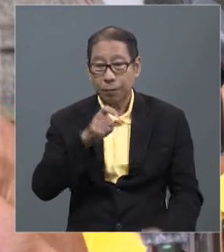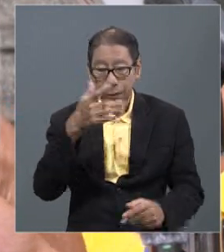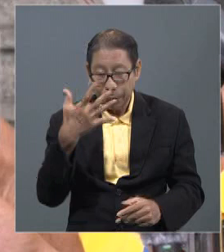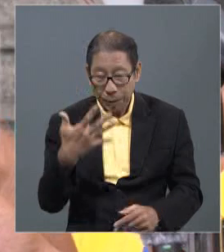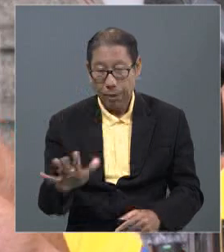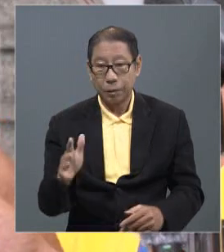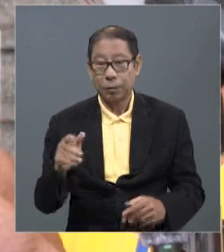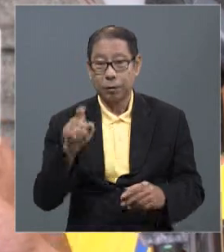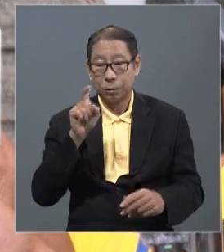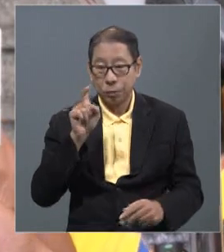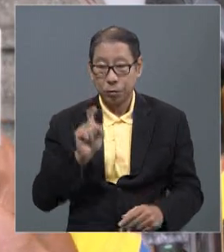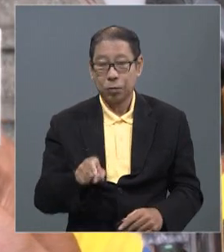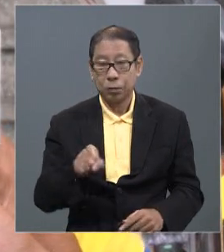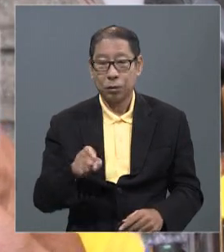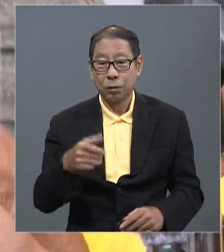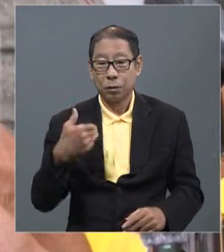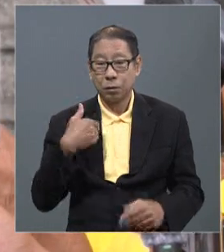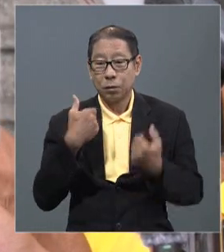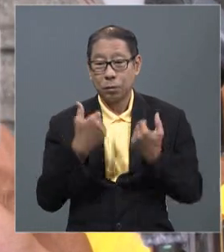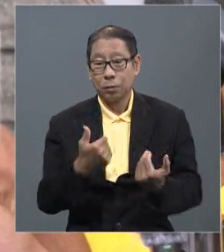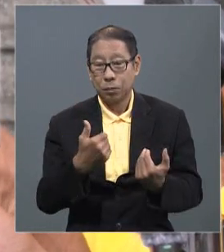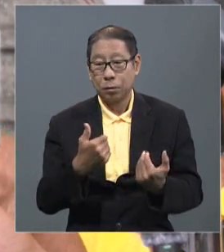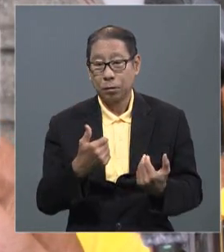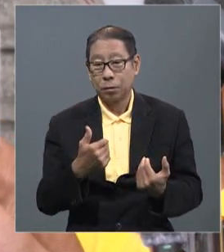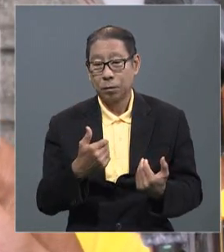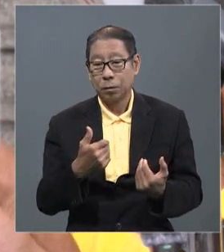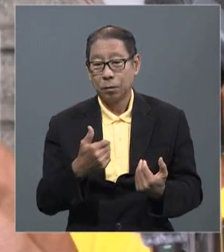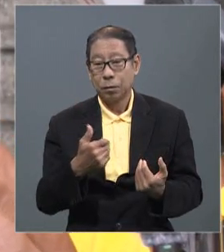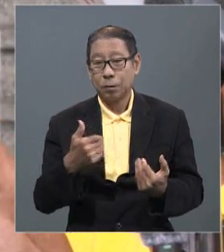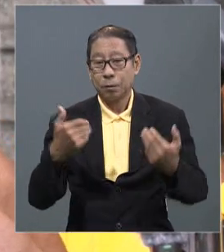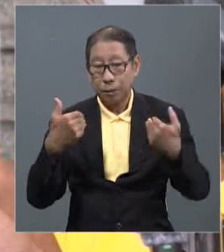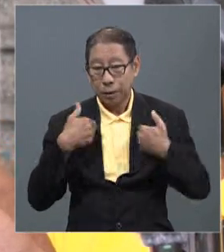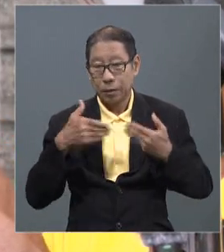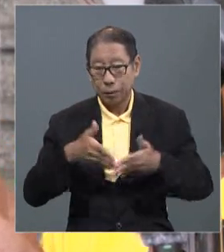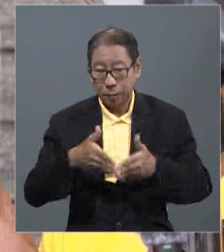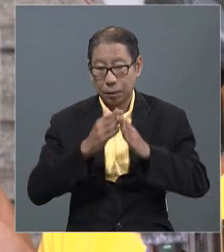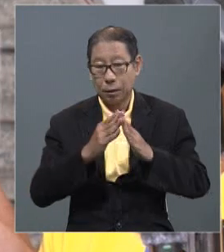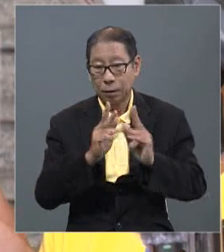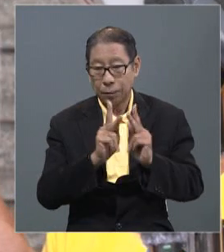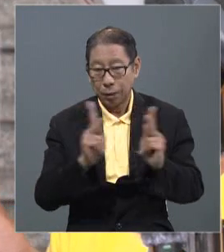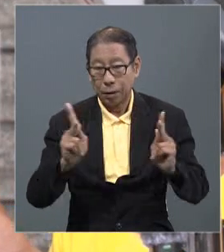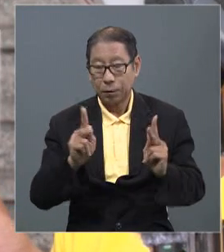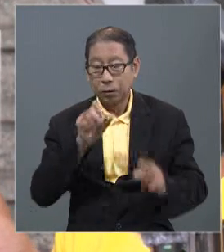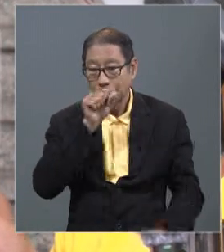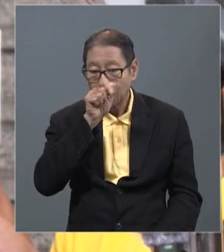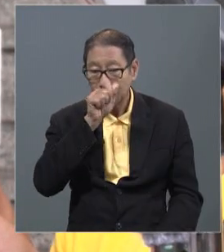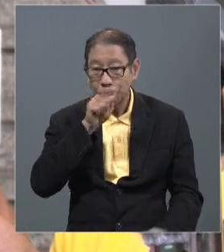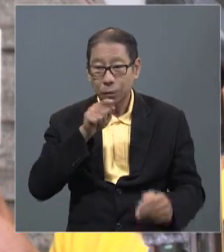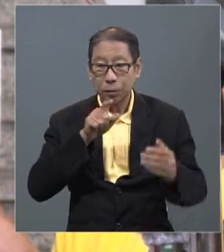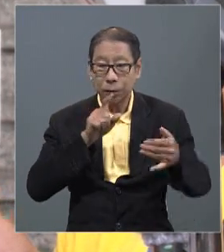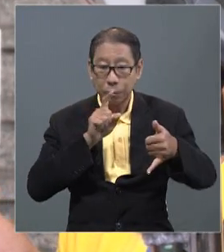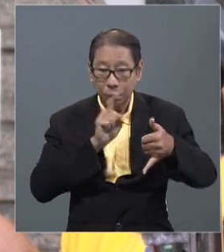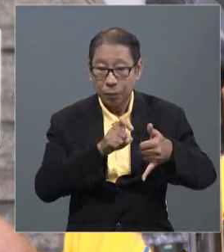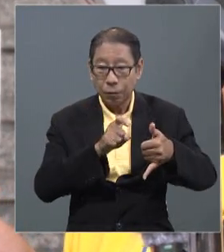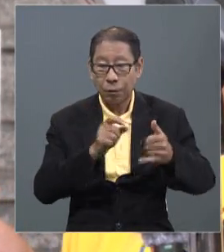ะต้องเขาเรียกว่าในหลักกฎหมายบอกว่าเมื่อมีการตั้งกรรมการสอบสวนวินัยร้ายแรงนะเ